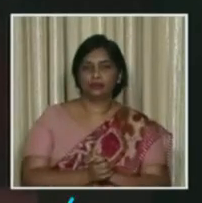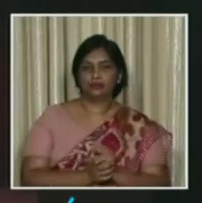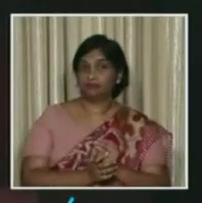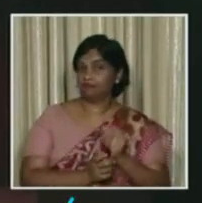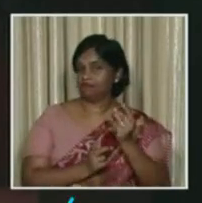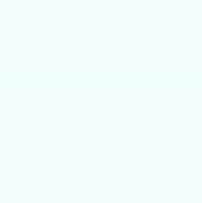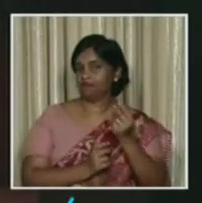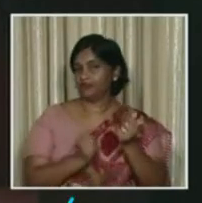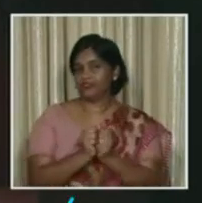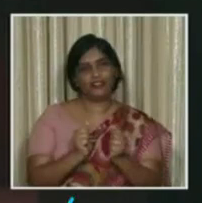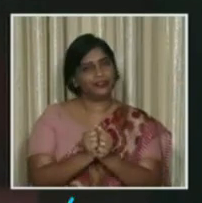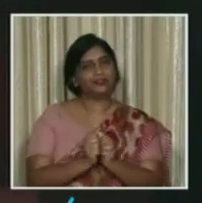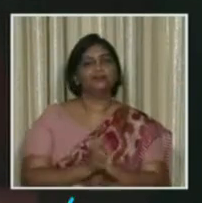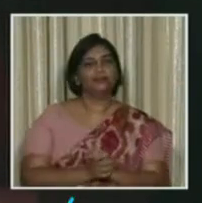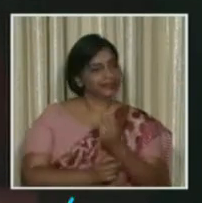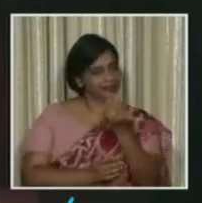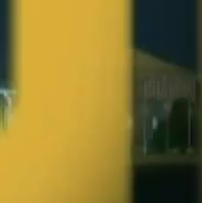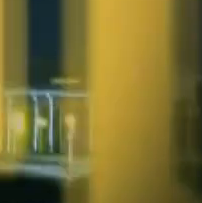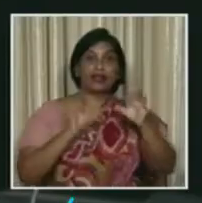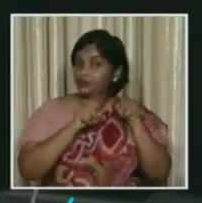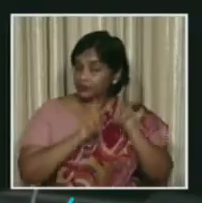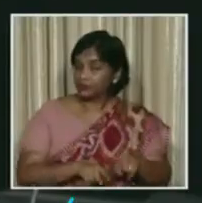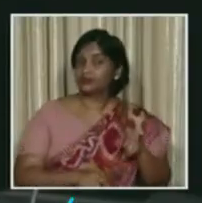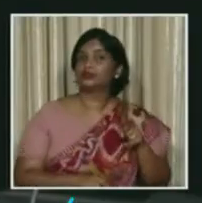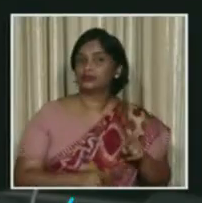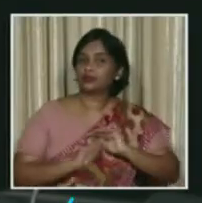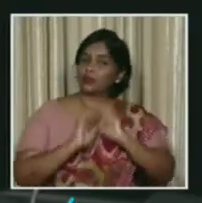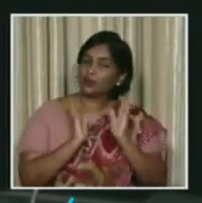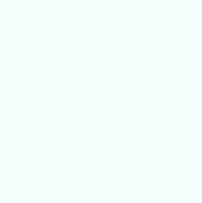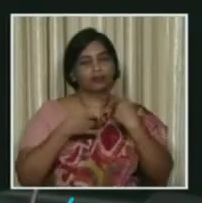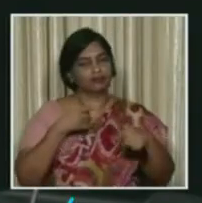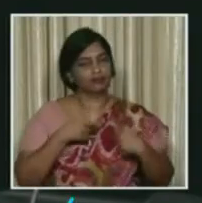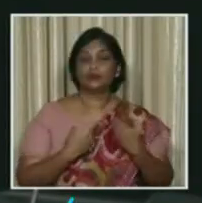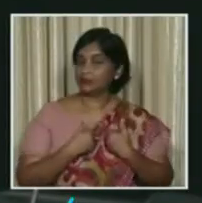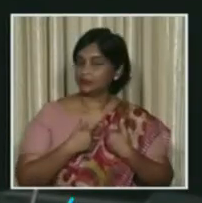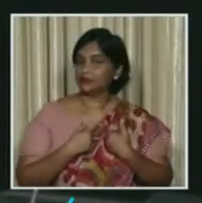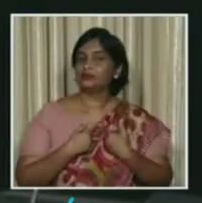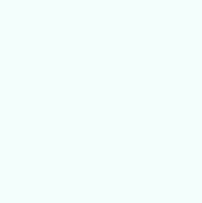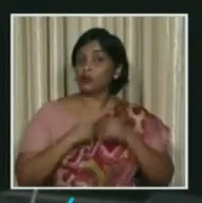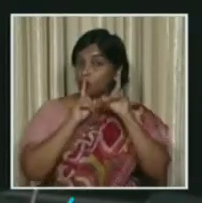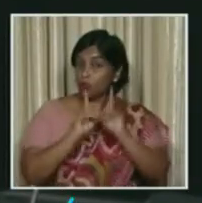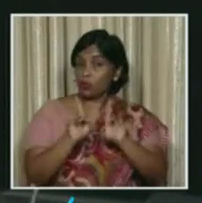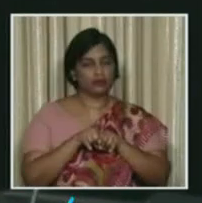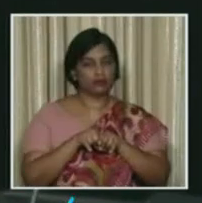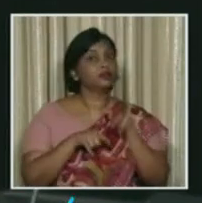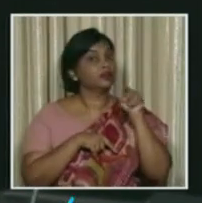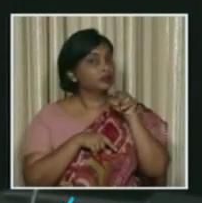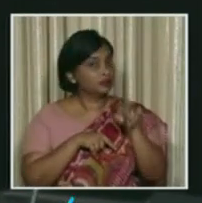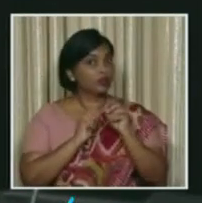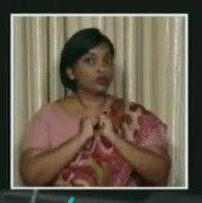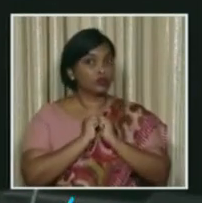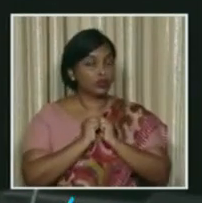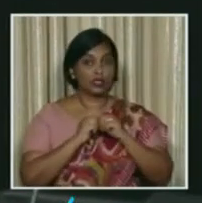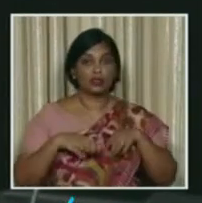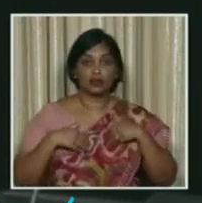වැඩ. ඉක්මනින් වැඩ. හරි. එවන්නකෝ. හැම ක්ෂේත්‍රයක්ම අපි ඒ ක්ෂේත්‍රවල වෘත්තීය